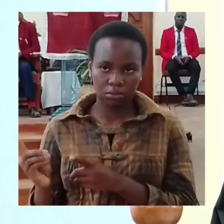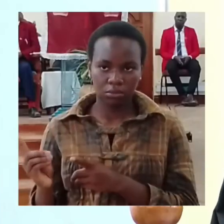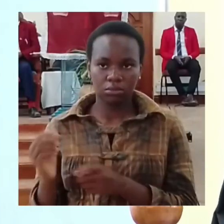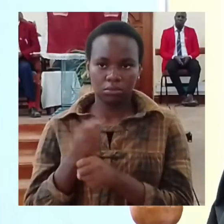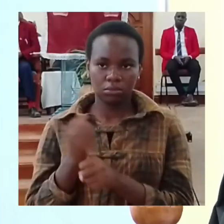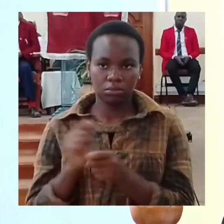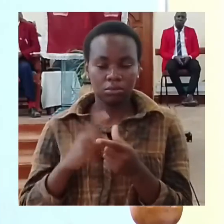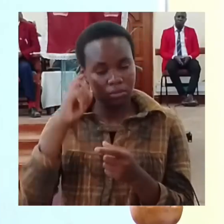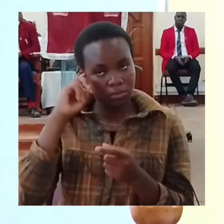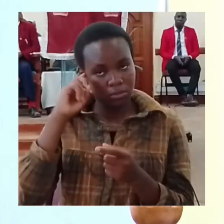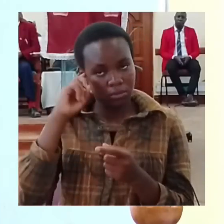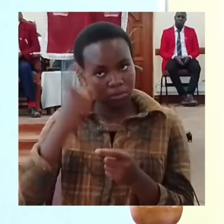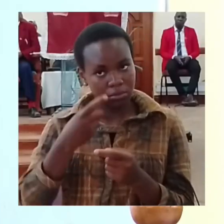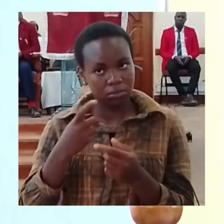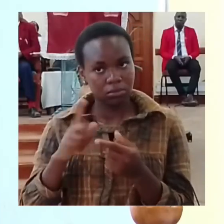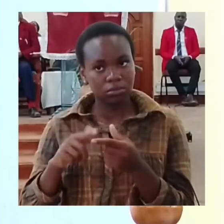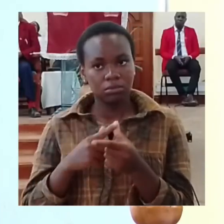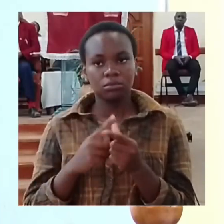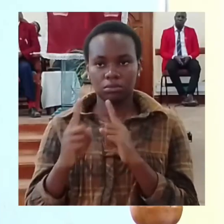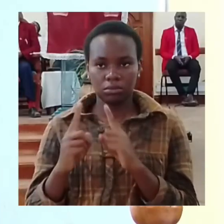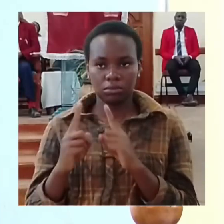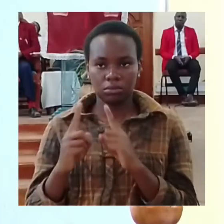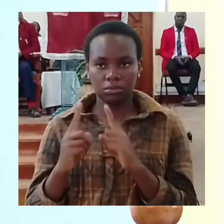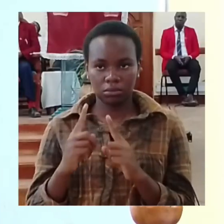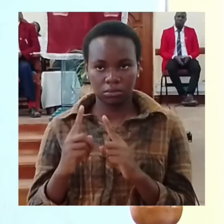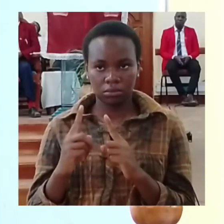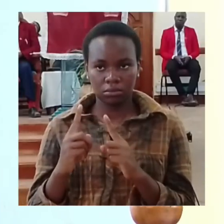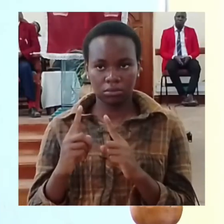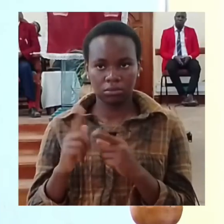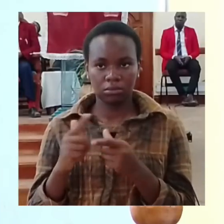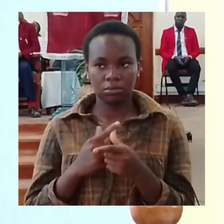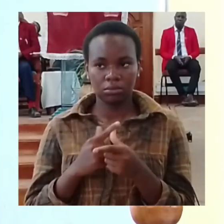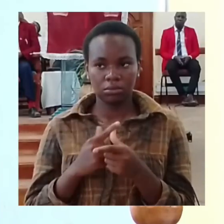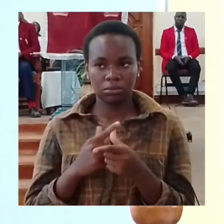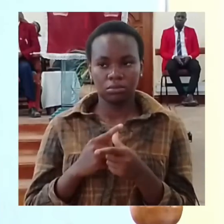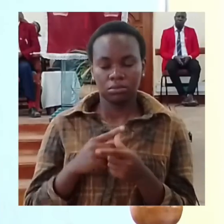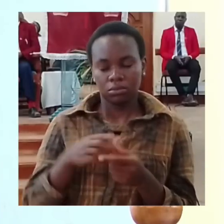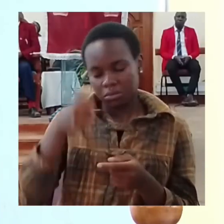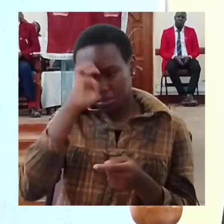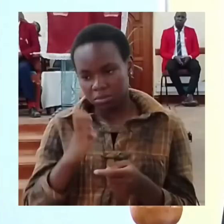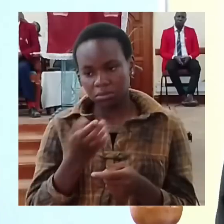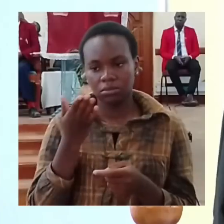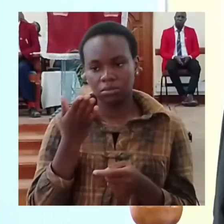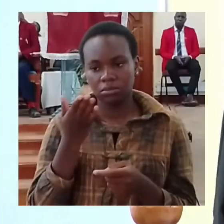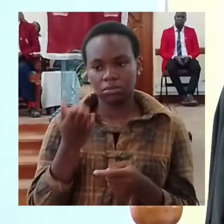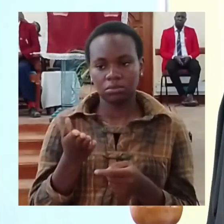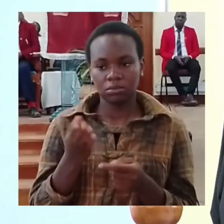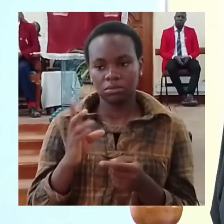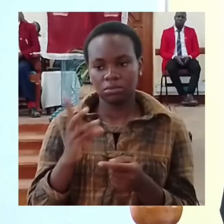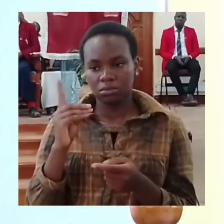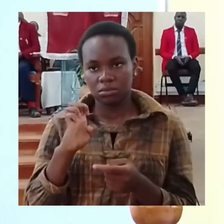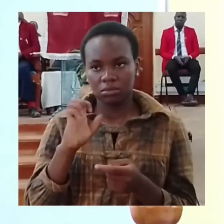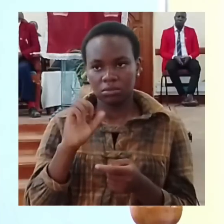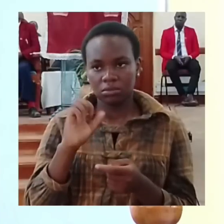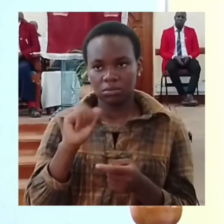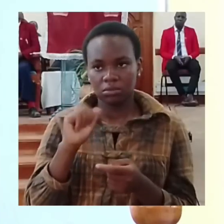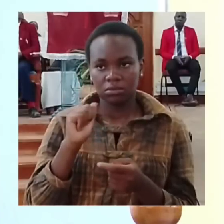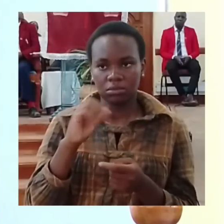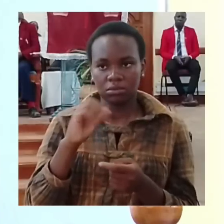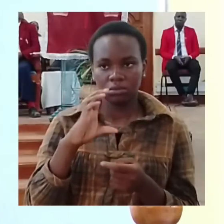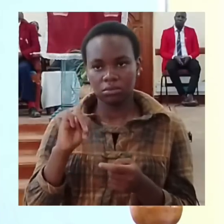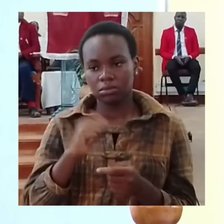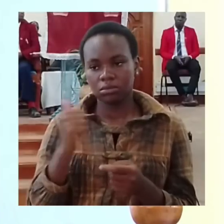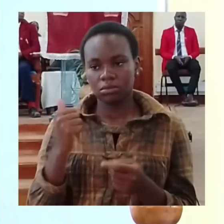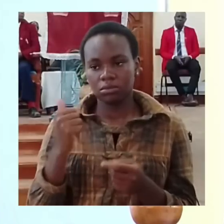nawe ũkarega. Kambia kuga atĩrĩrĩ, maeroda, madikoni, ũrĩa